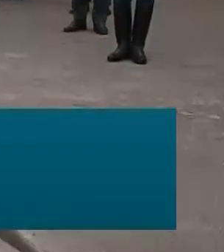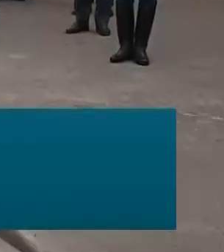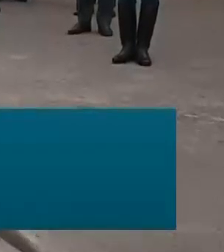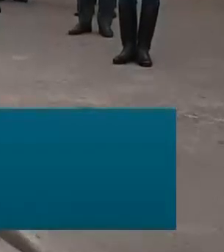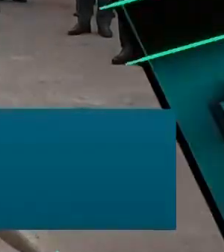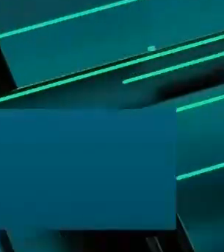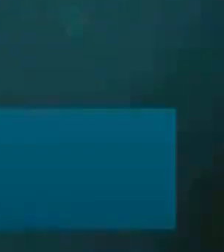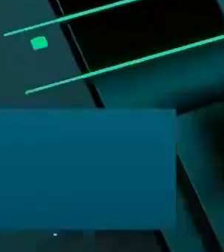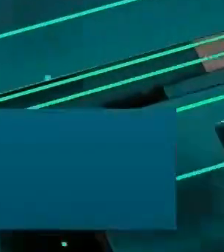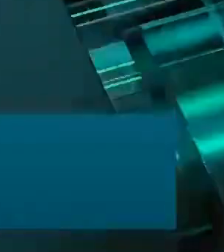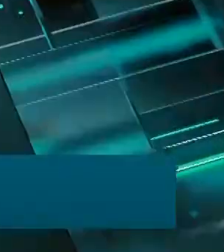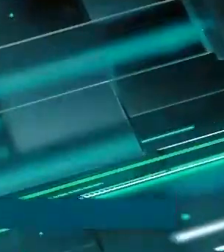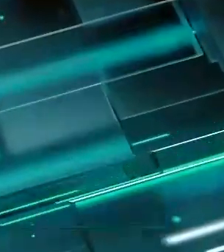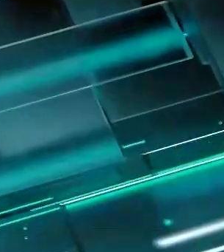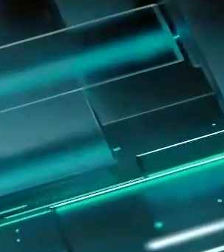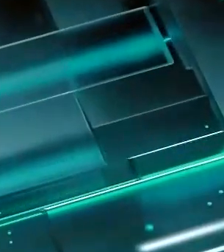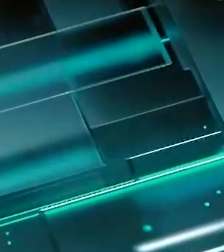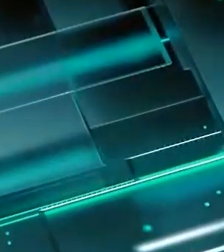Нурмагомбетова.